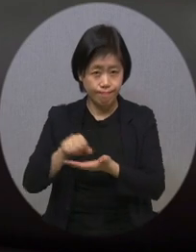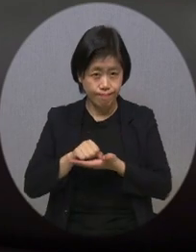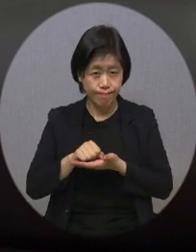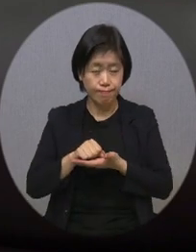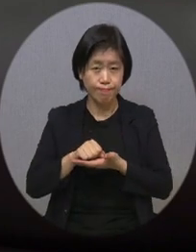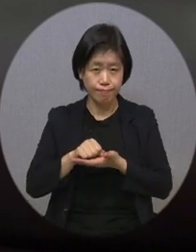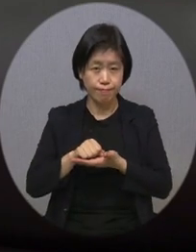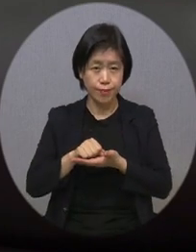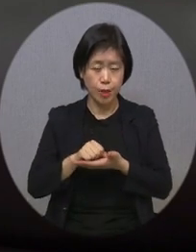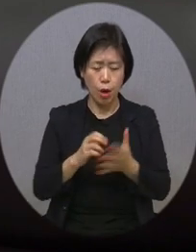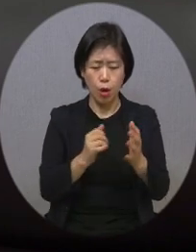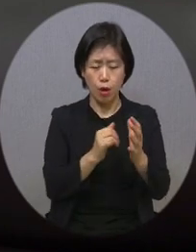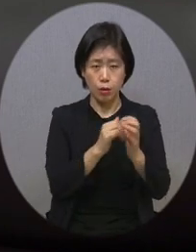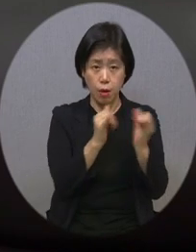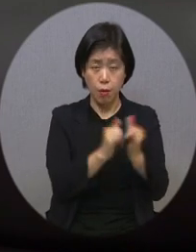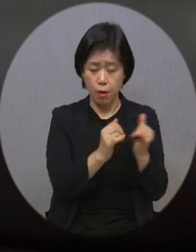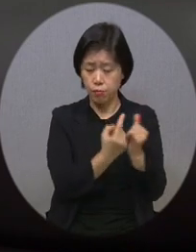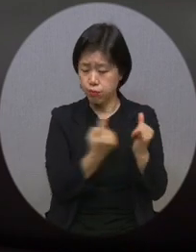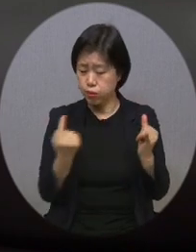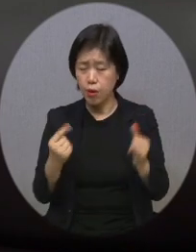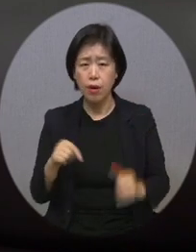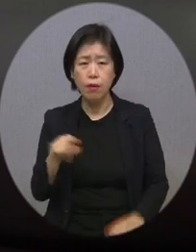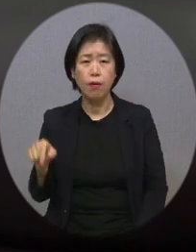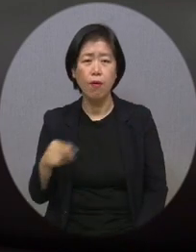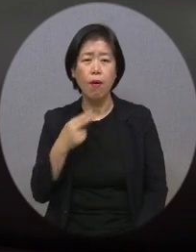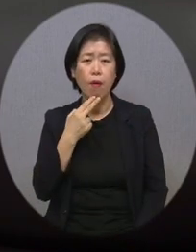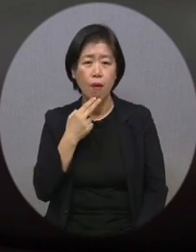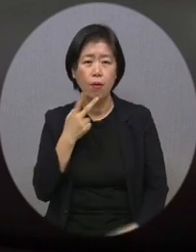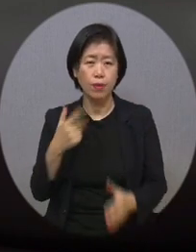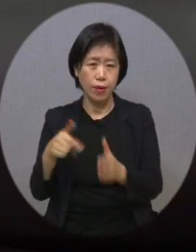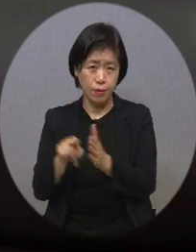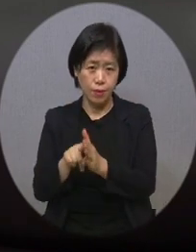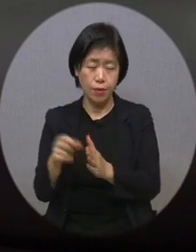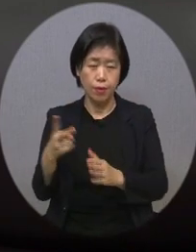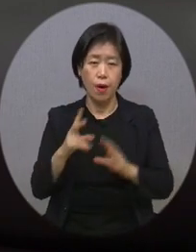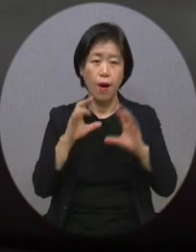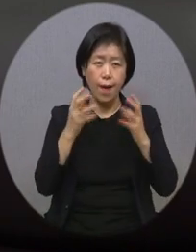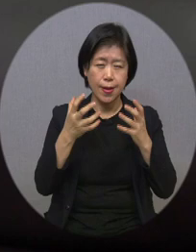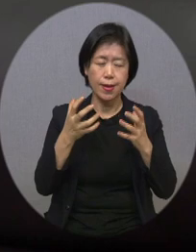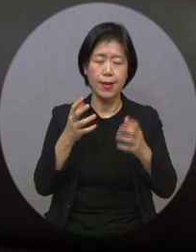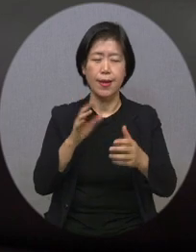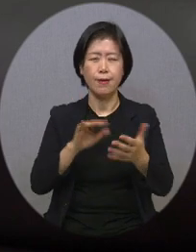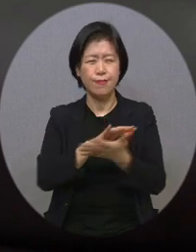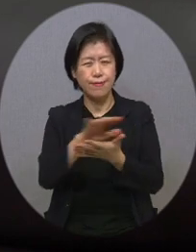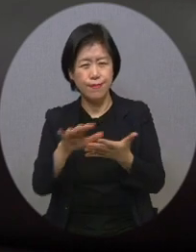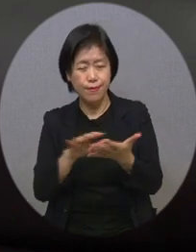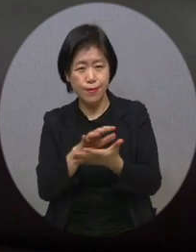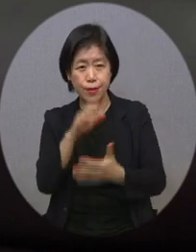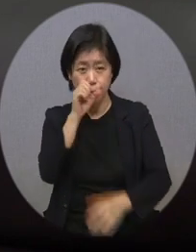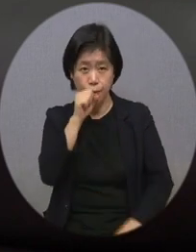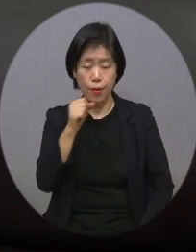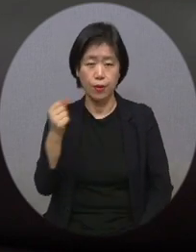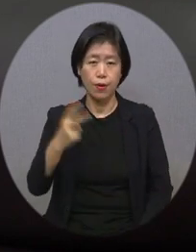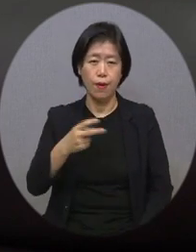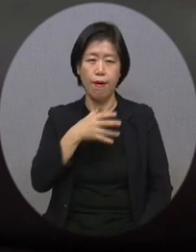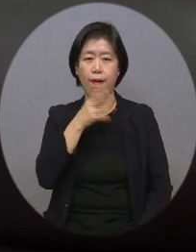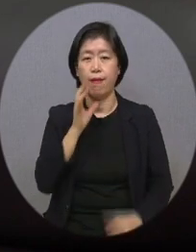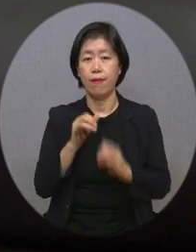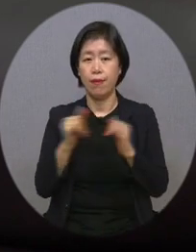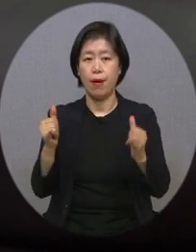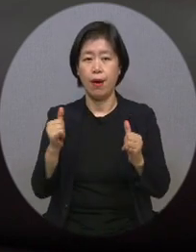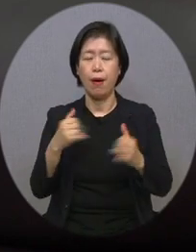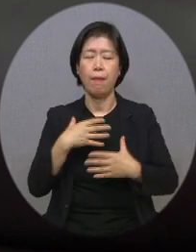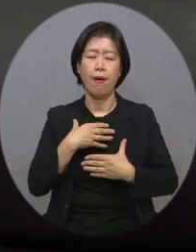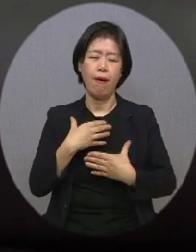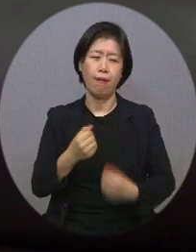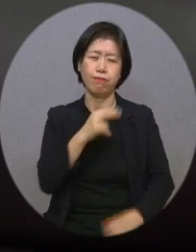소외받은 사람들이 없도록, 그리고 우리 어린아이들이 마음껏 뛰어놀 수 있는 우리 군산, 그리고 어르신들이 편안하게